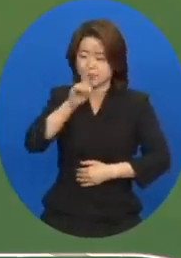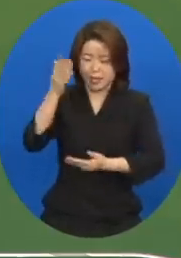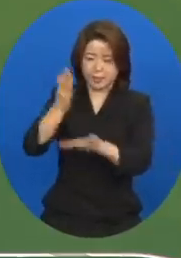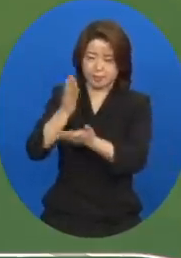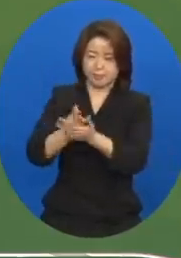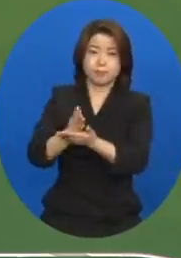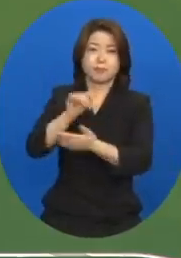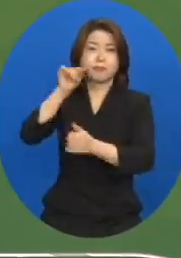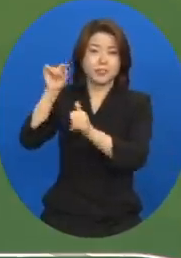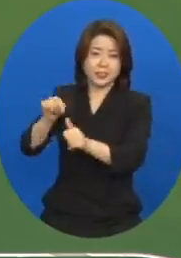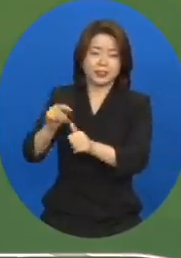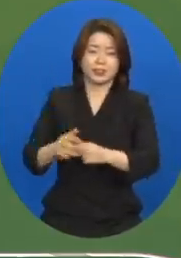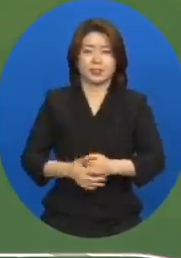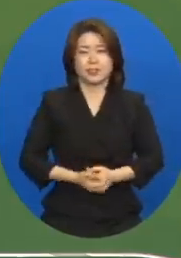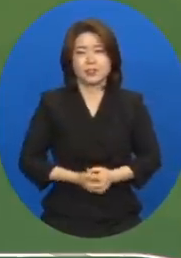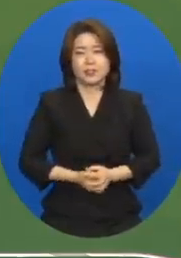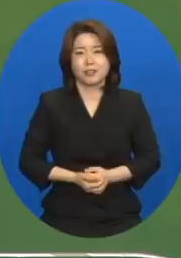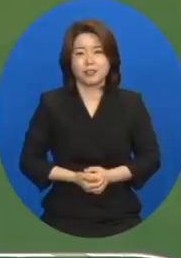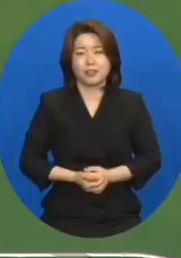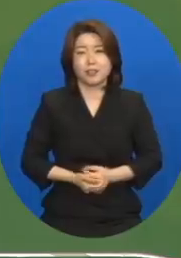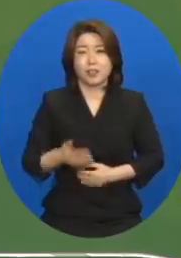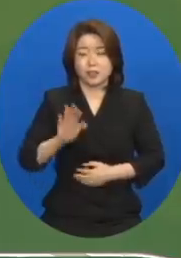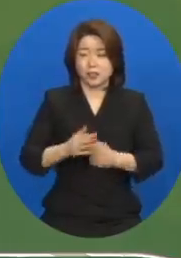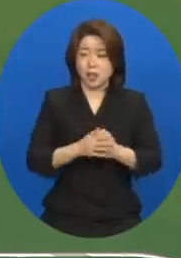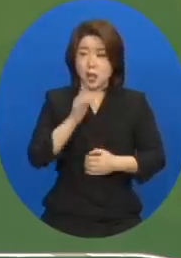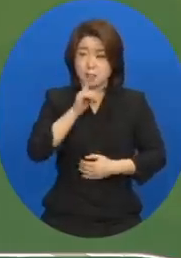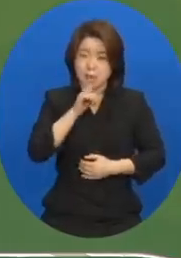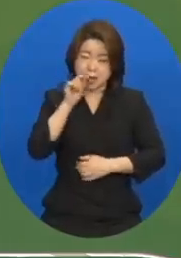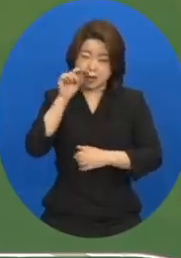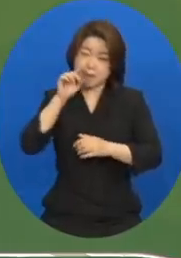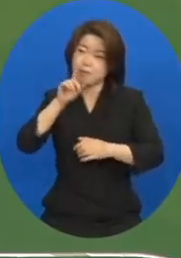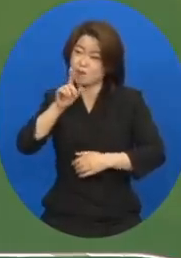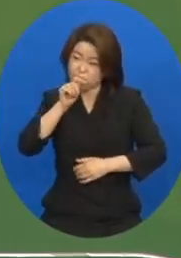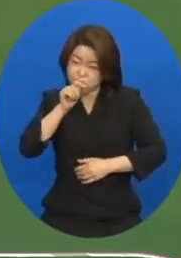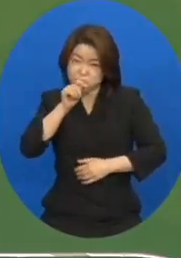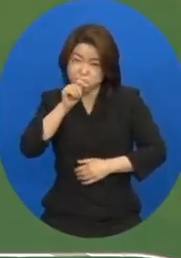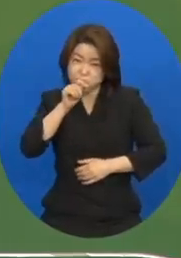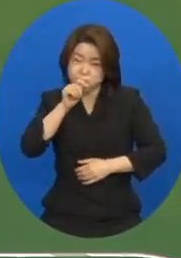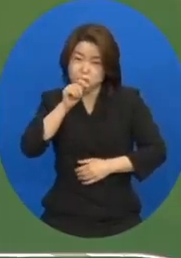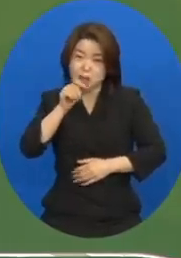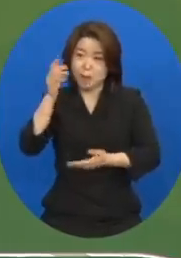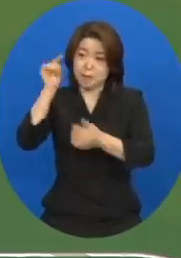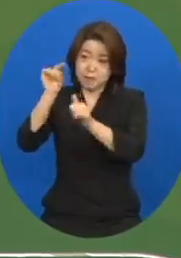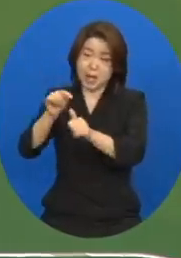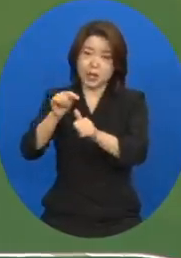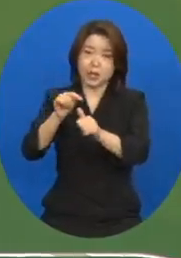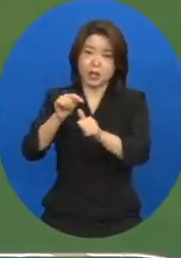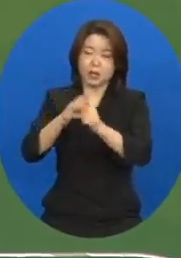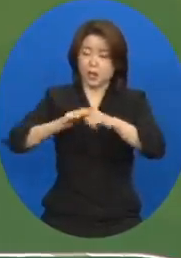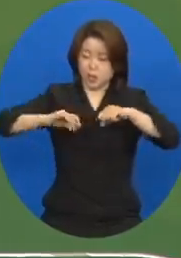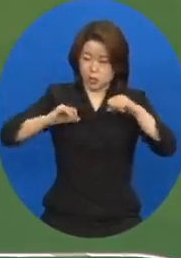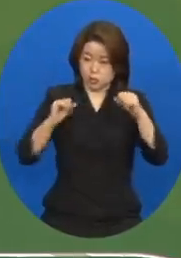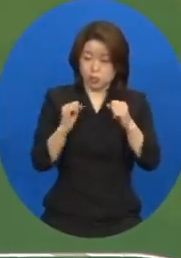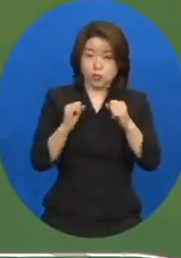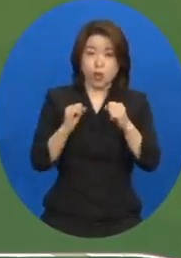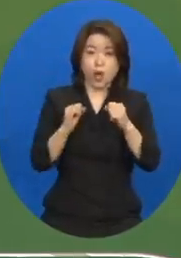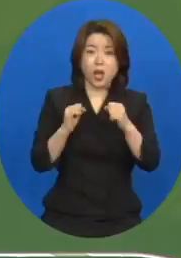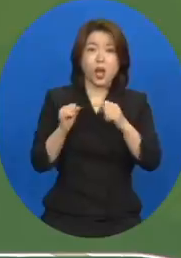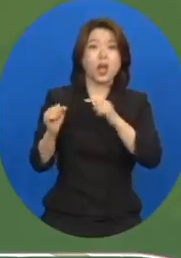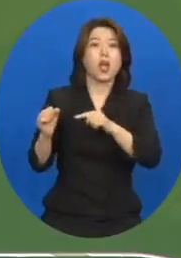그런데 그 말을 하지 말라고 그래서 말을 안 하는 것이 이게 대단한 일이에요.